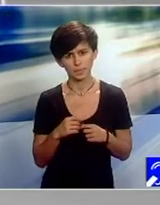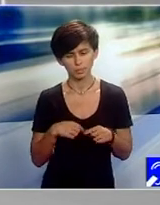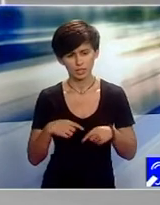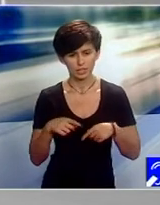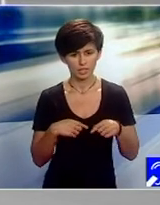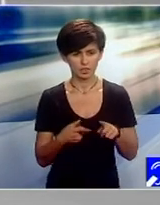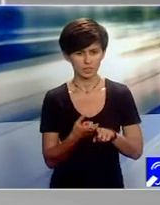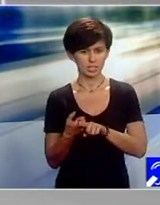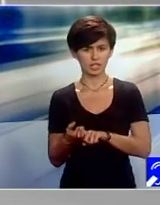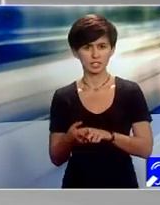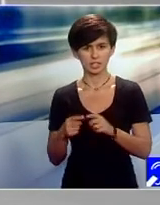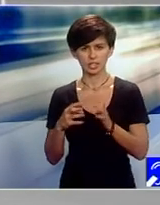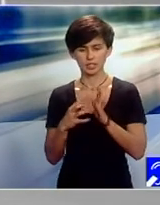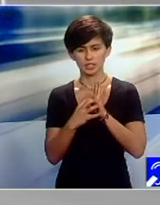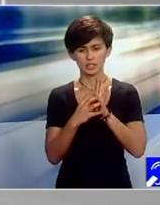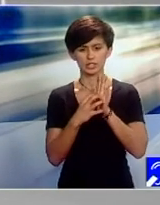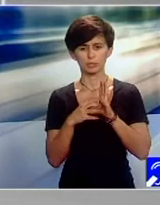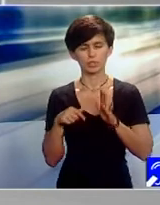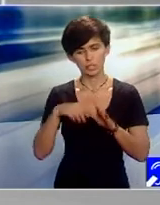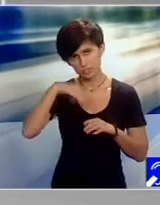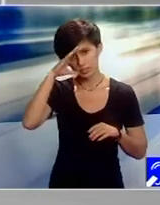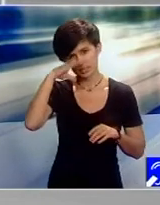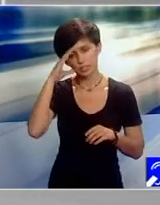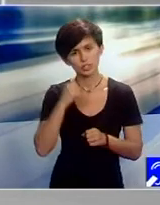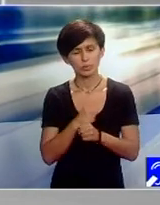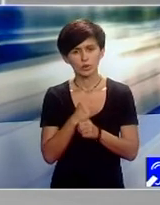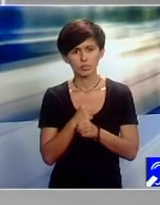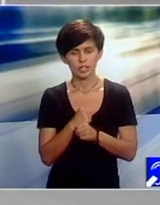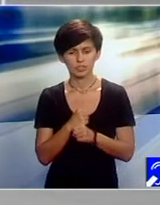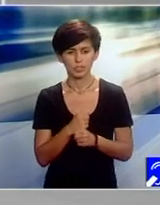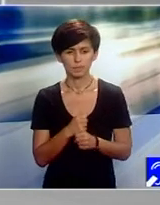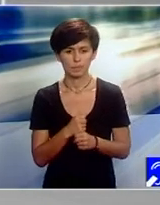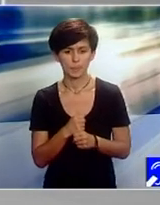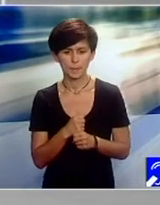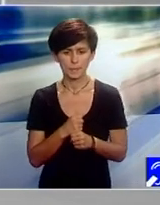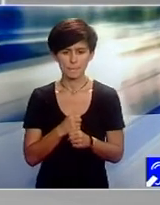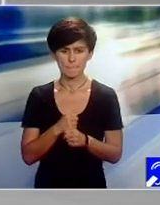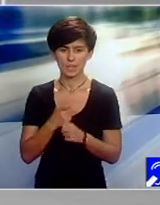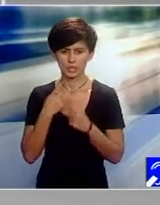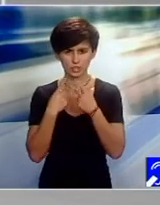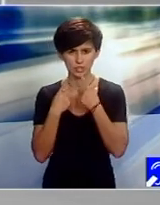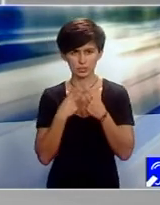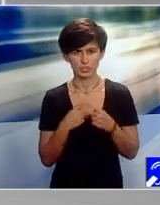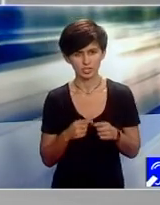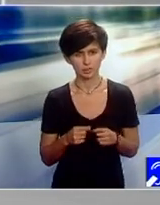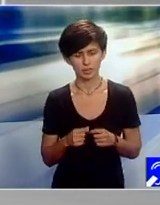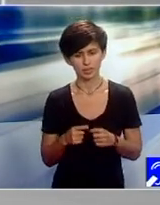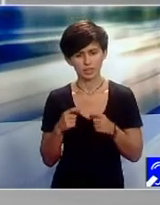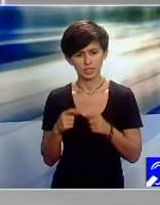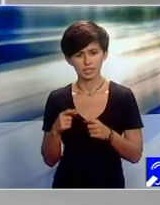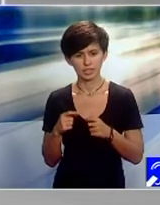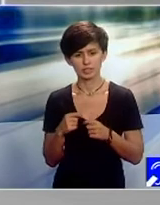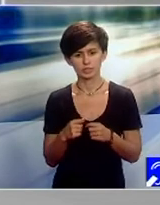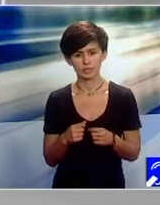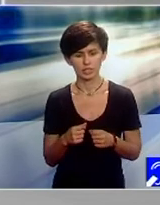și o să ne facem și o completare a documentării la zi privind starea infrastructurilor pentru biciclete în Cluj.